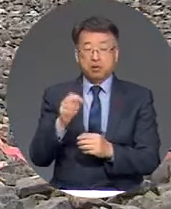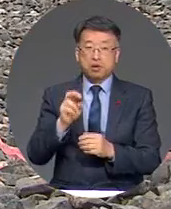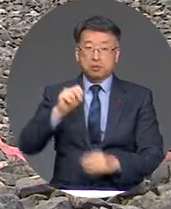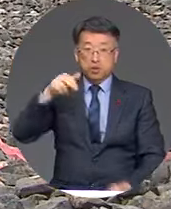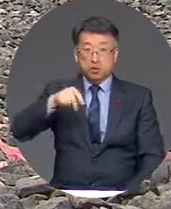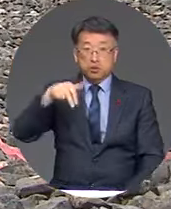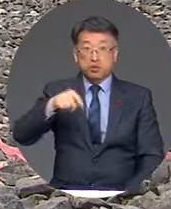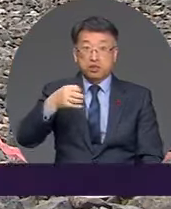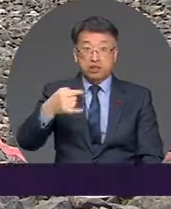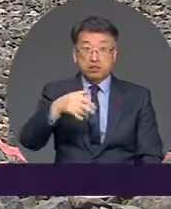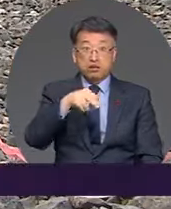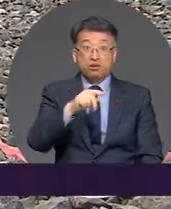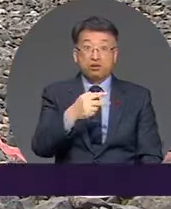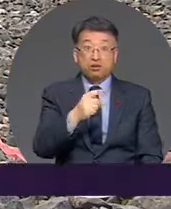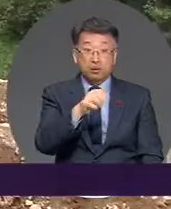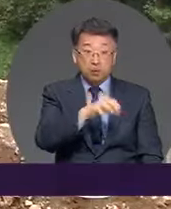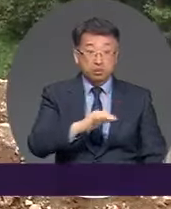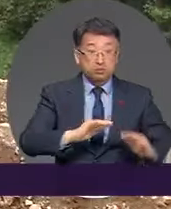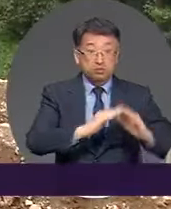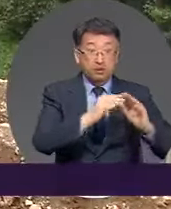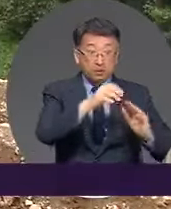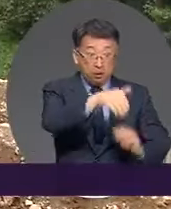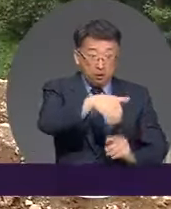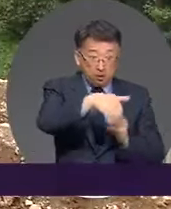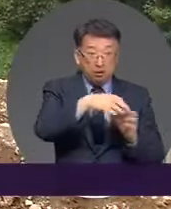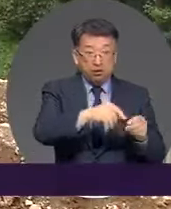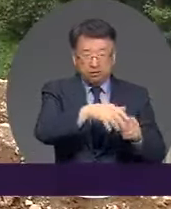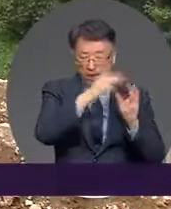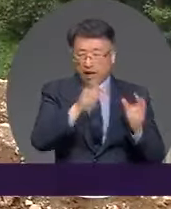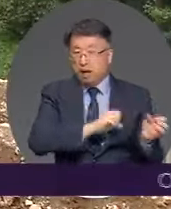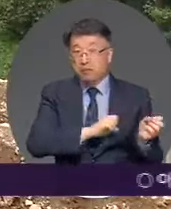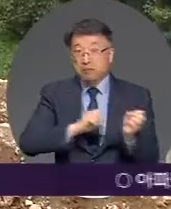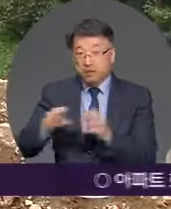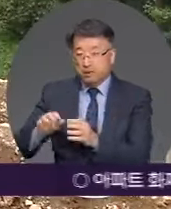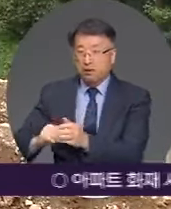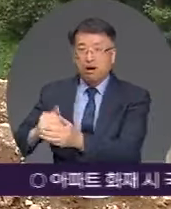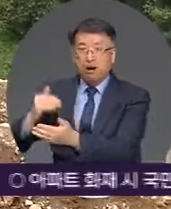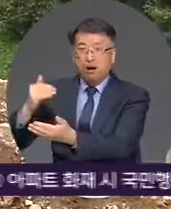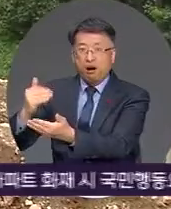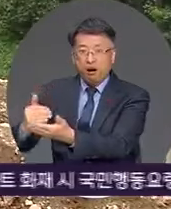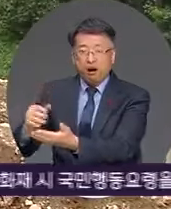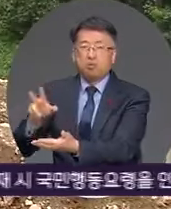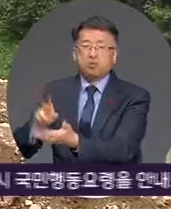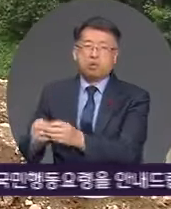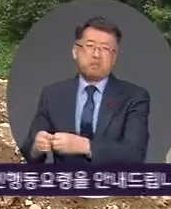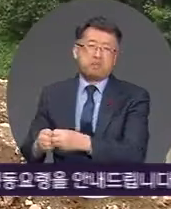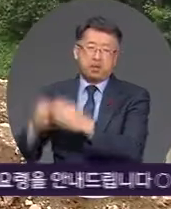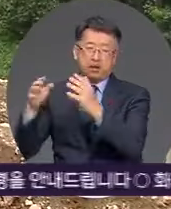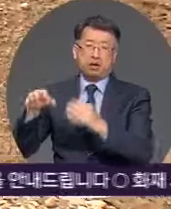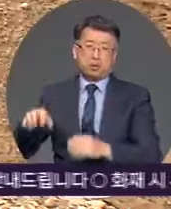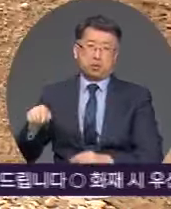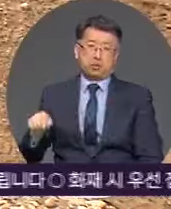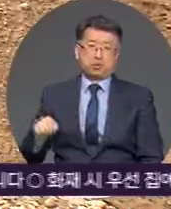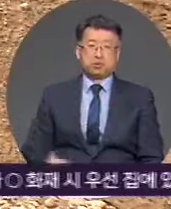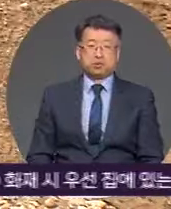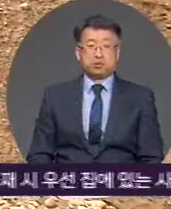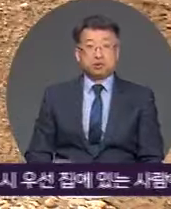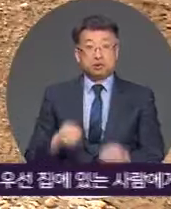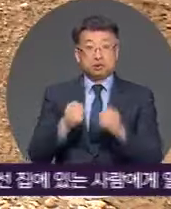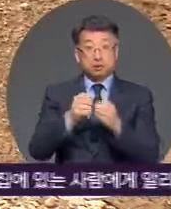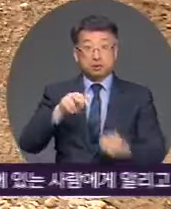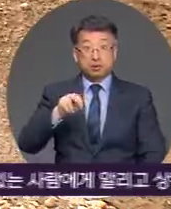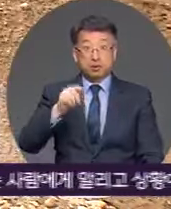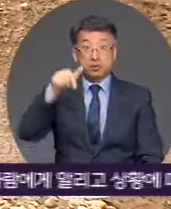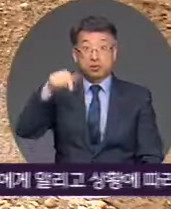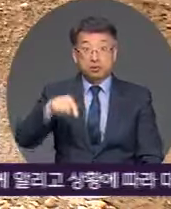민주주의 전당을 비롯한 공사현장의 업체들이 흑과 폐기물을 잘못 성토해 논란이 잃었던 곳입니다 창원시 성상